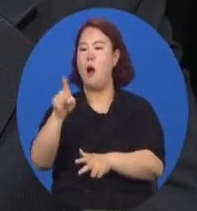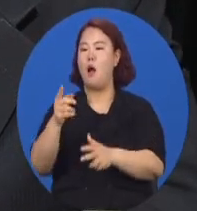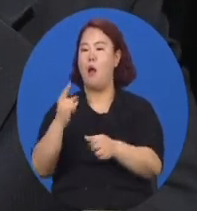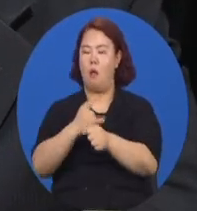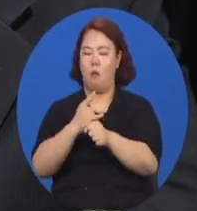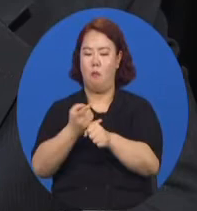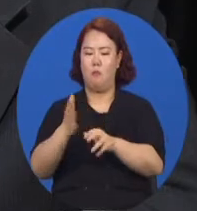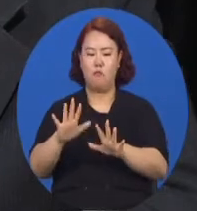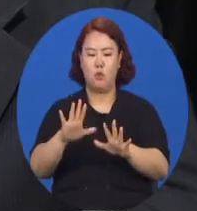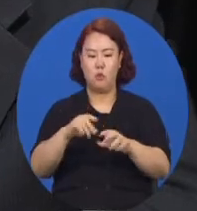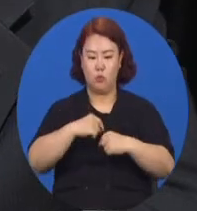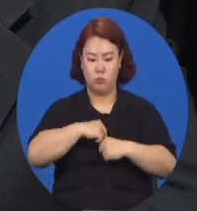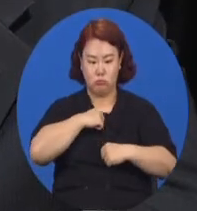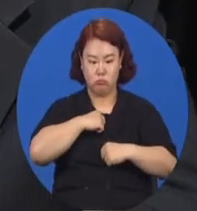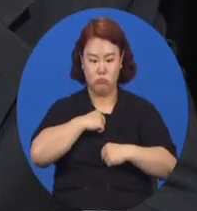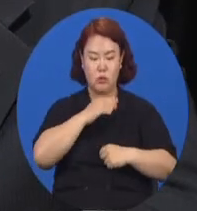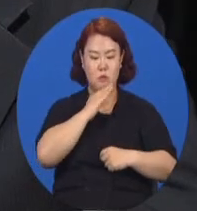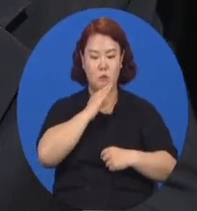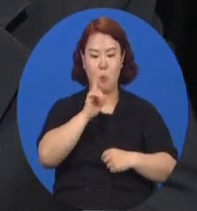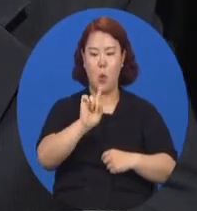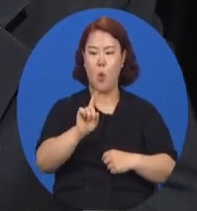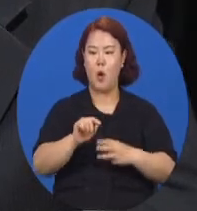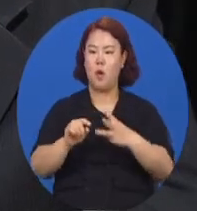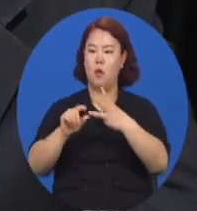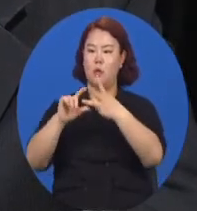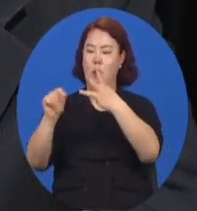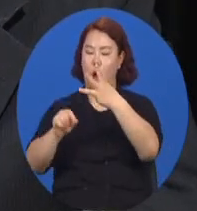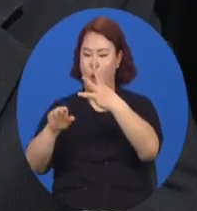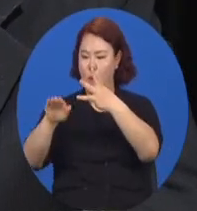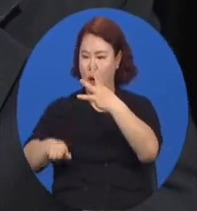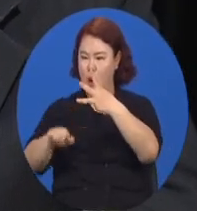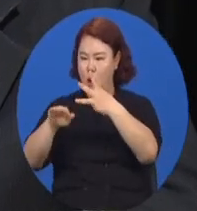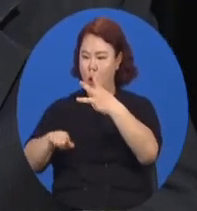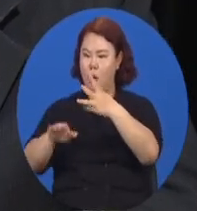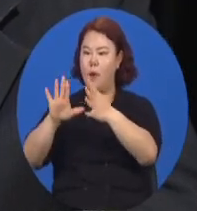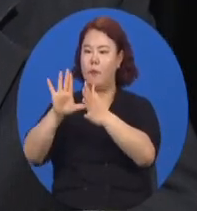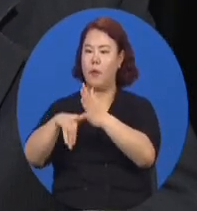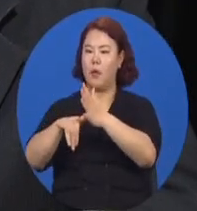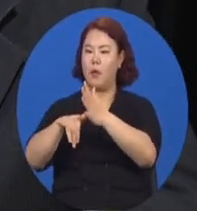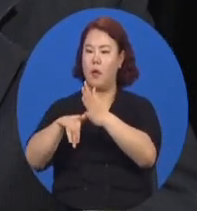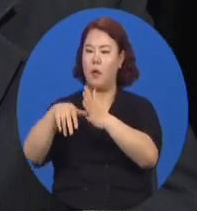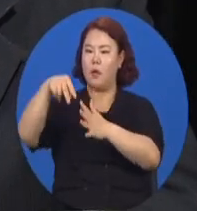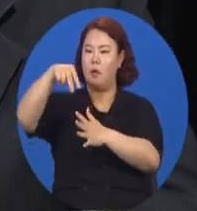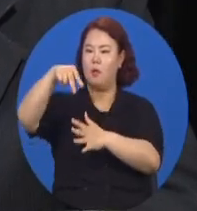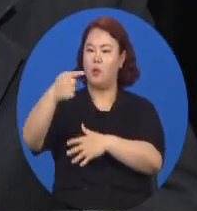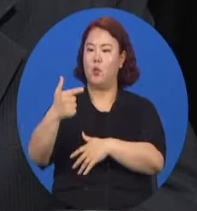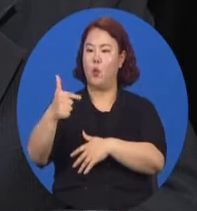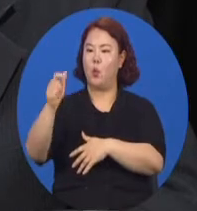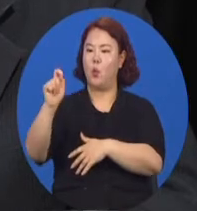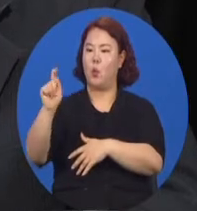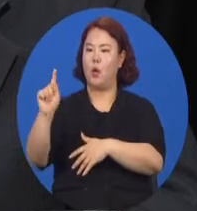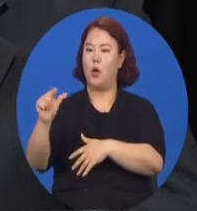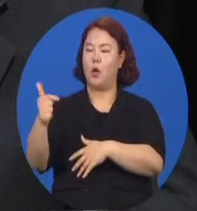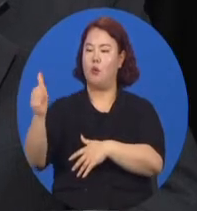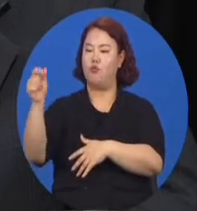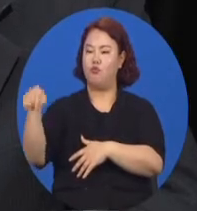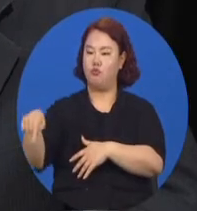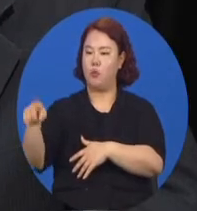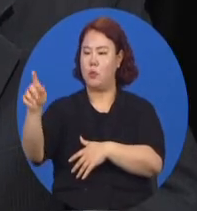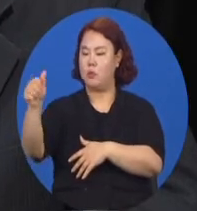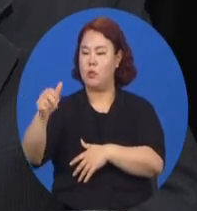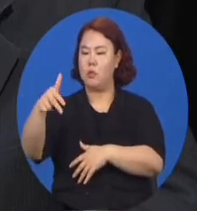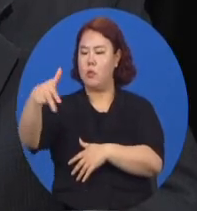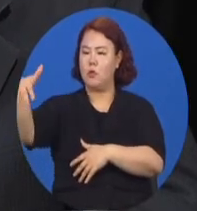팩트는 이렇습니다. 그 3월 하순경에 송광호 의원님이 계시는 제천